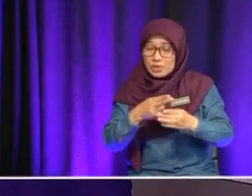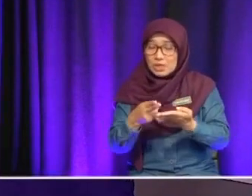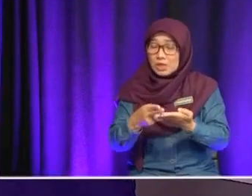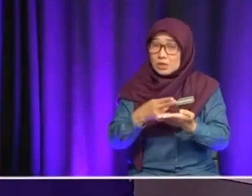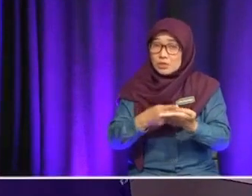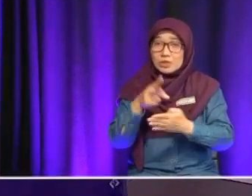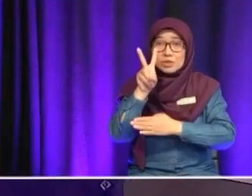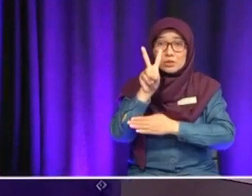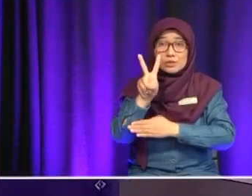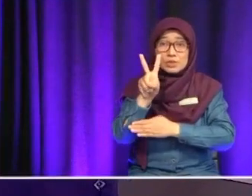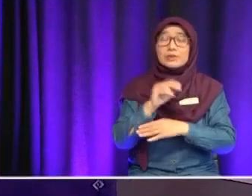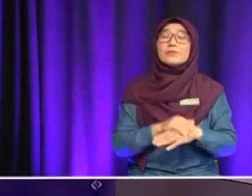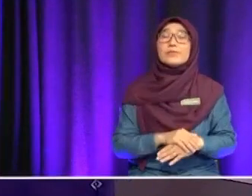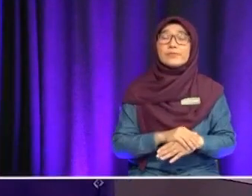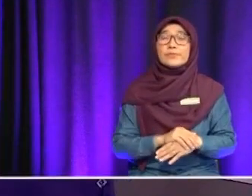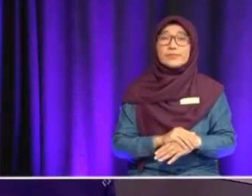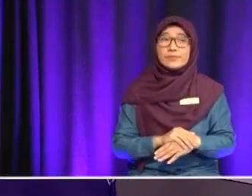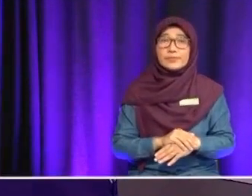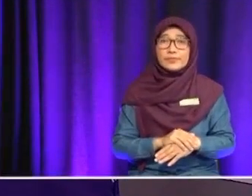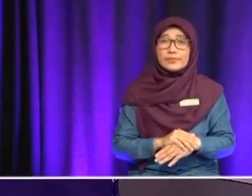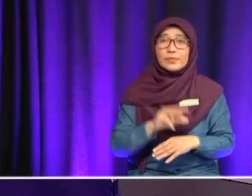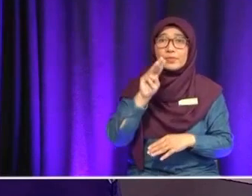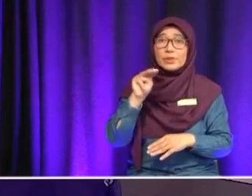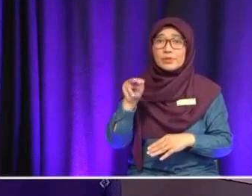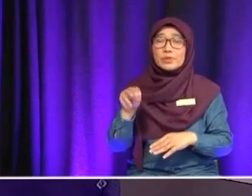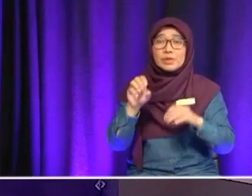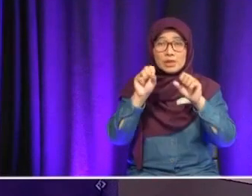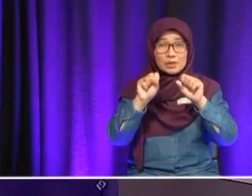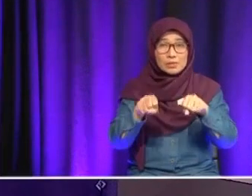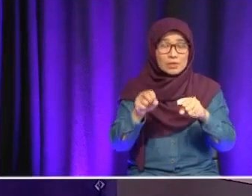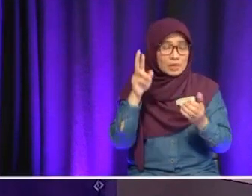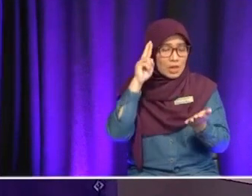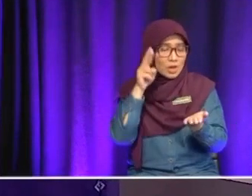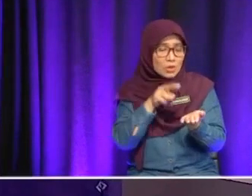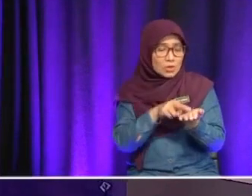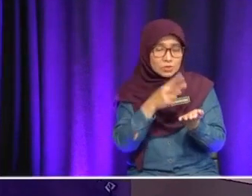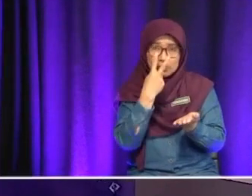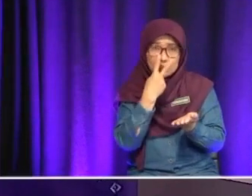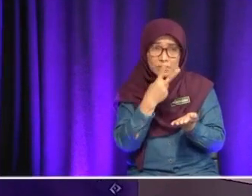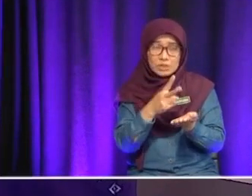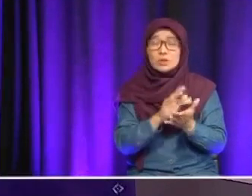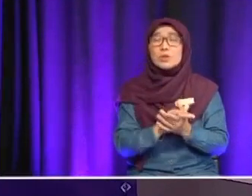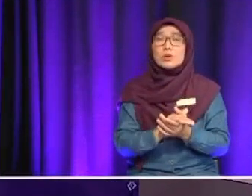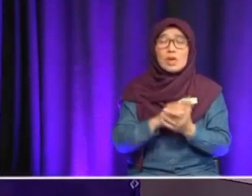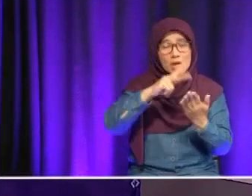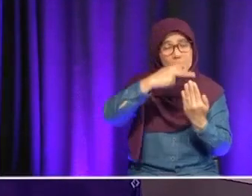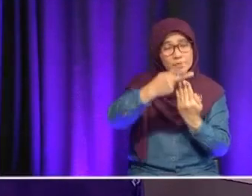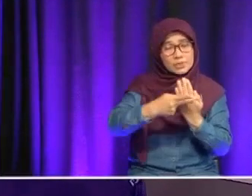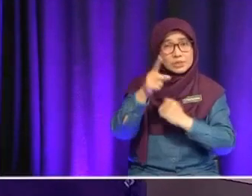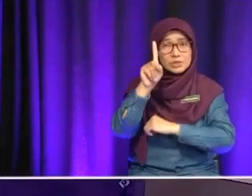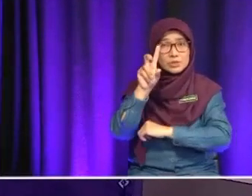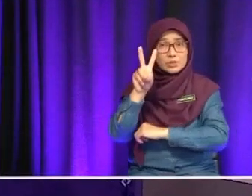Islam. Insya-Allah murid-murid bolehlah juga merujuk muka surat